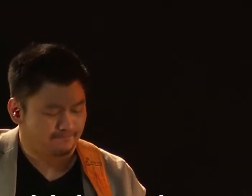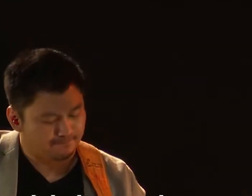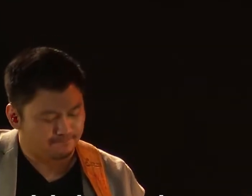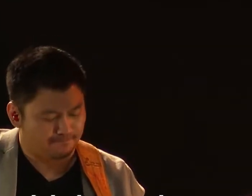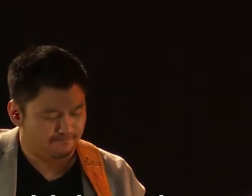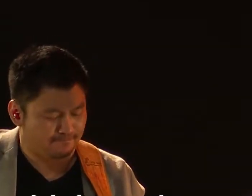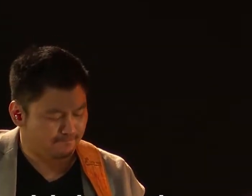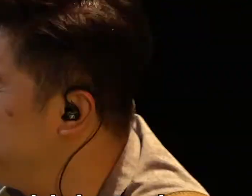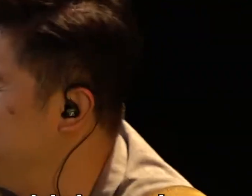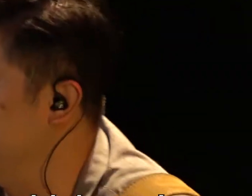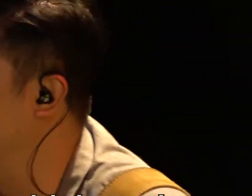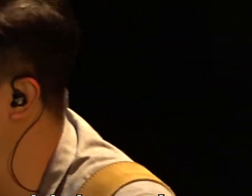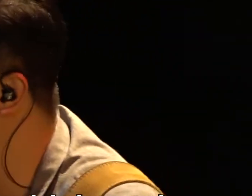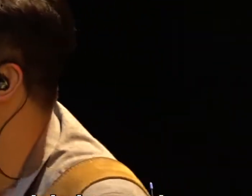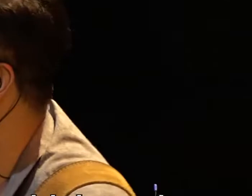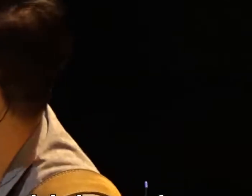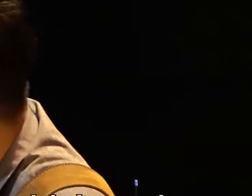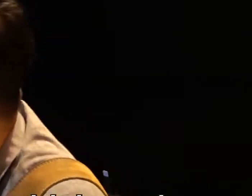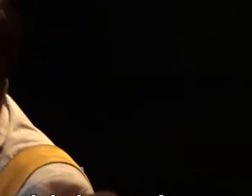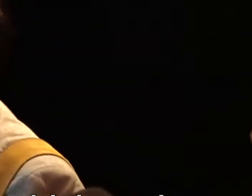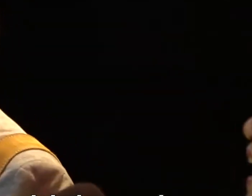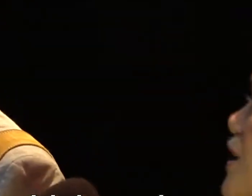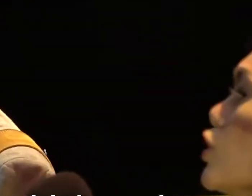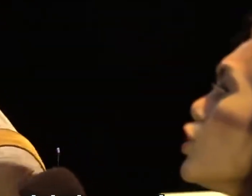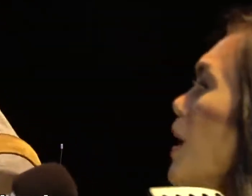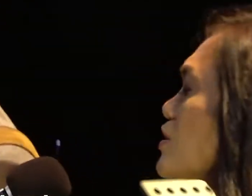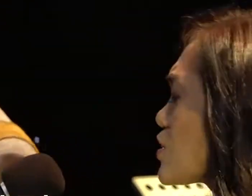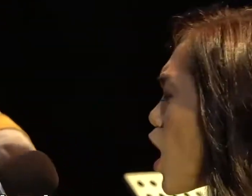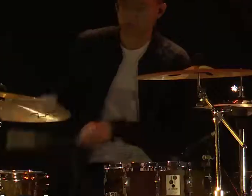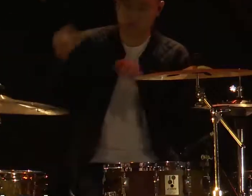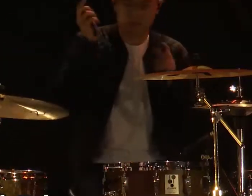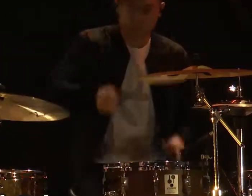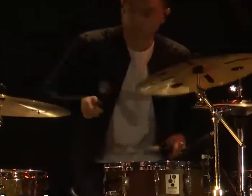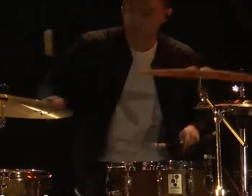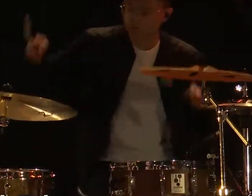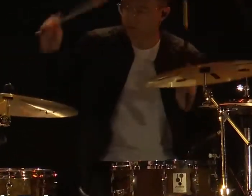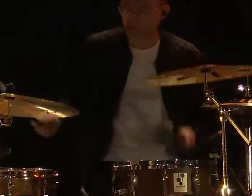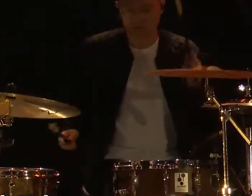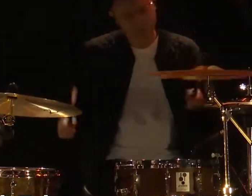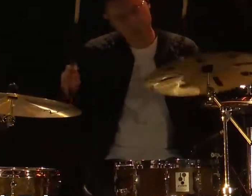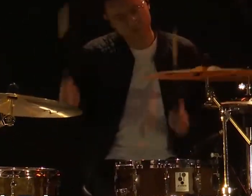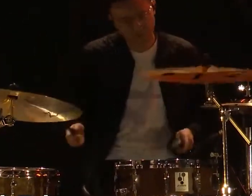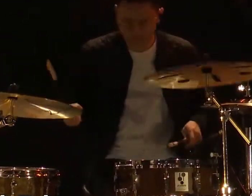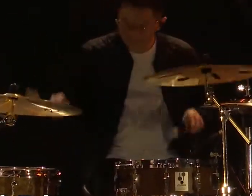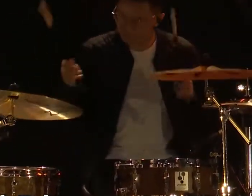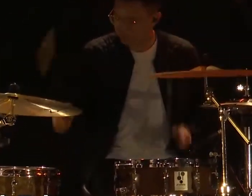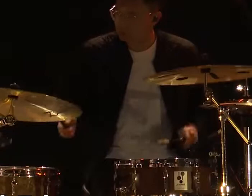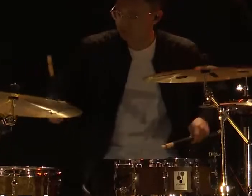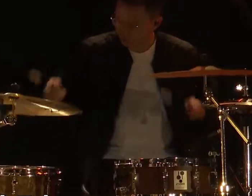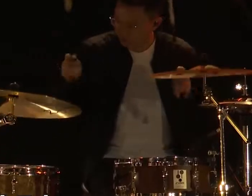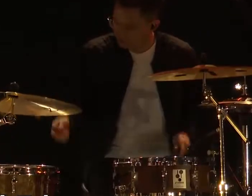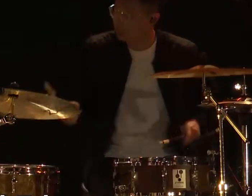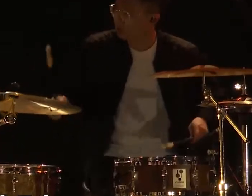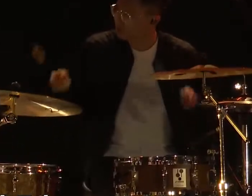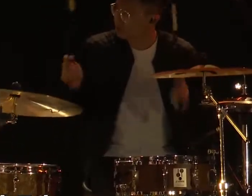Karena kasih-Mu ku akan selalu berserah. Hey, hey Yesuslah